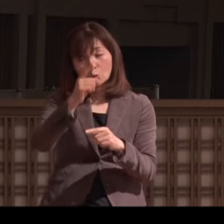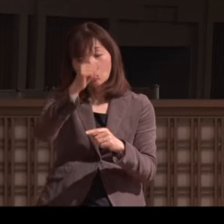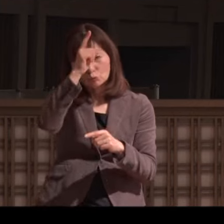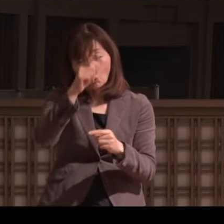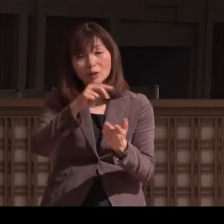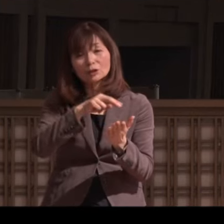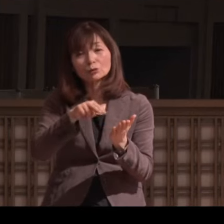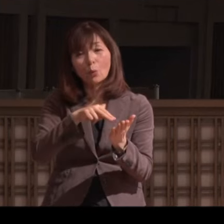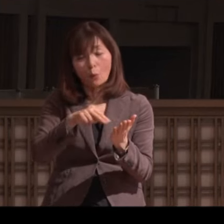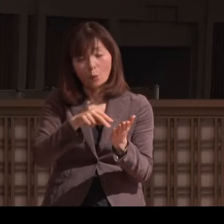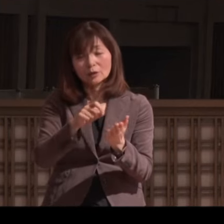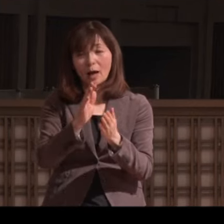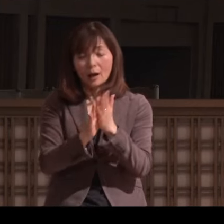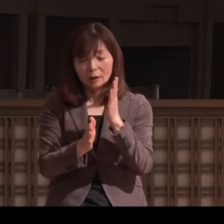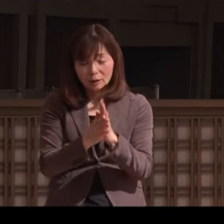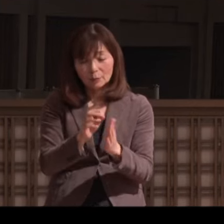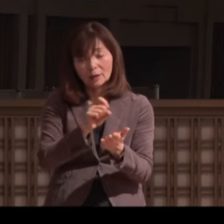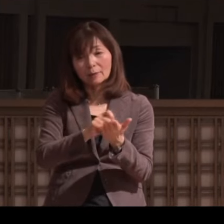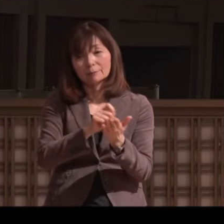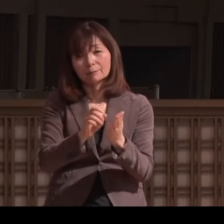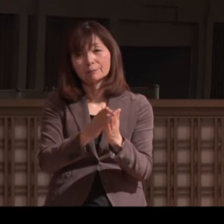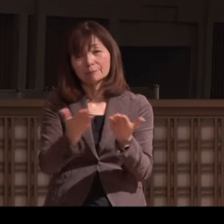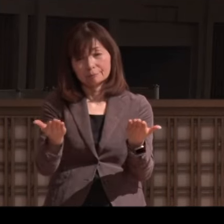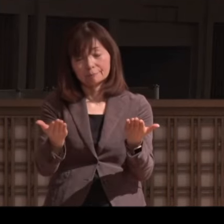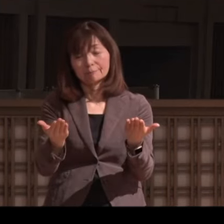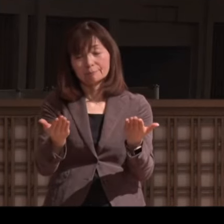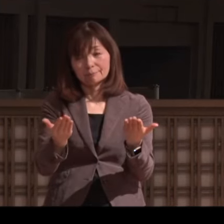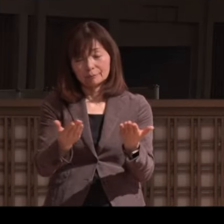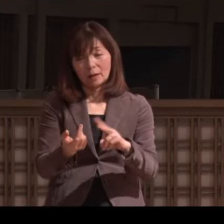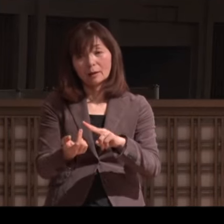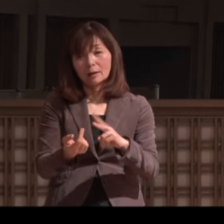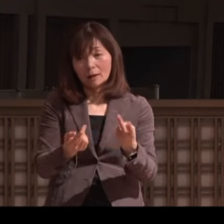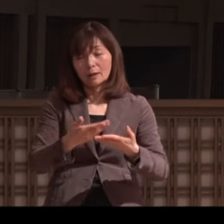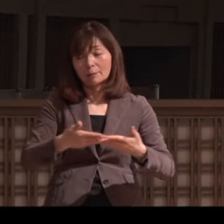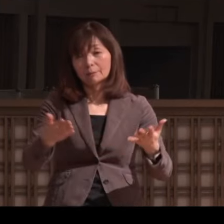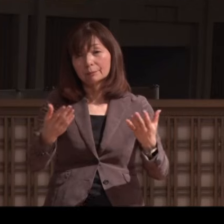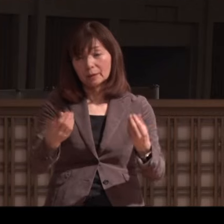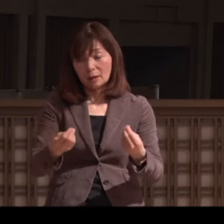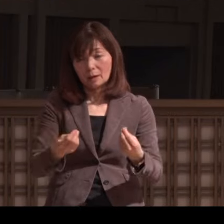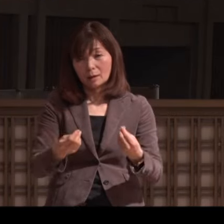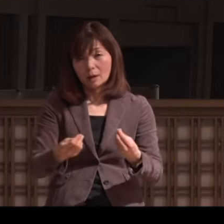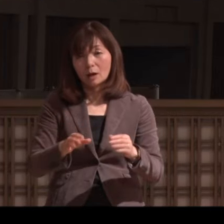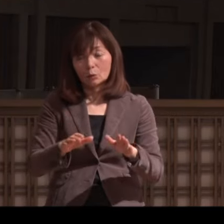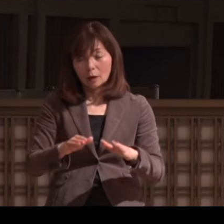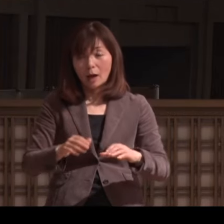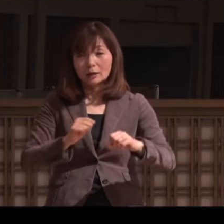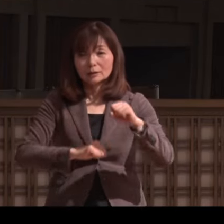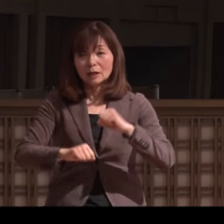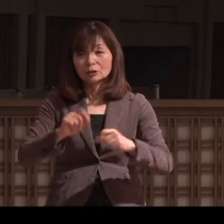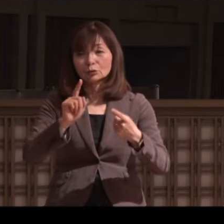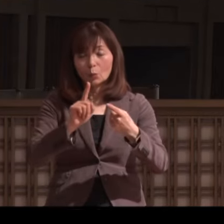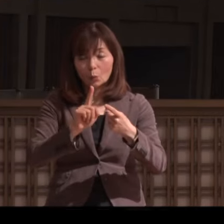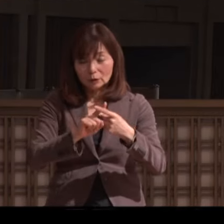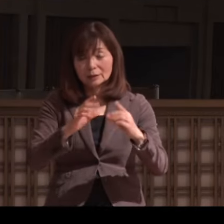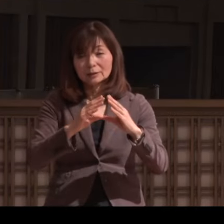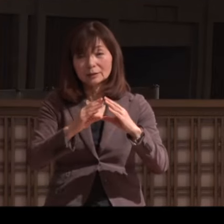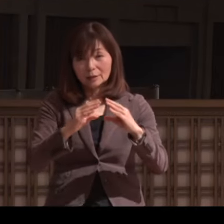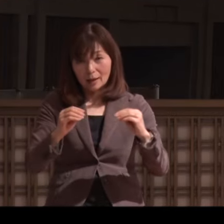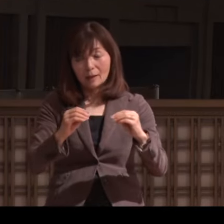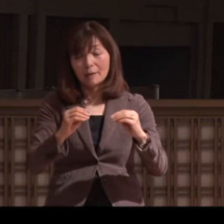ねこれが2018年に最近翻訳され直しました今回は活動的性っていうタイトルになってますでこれは